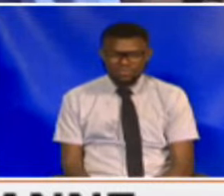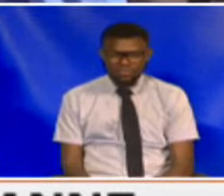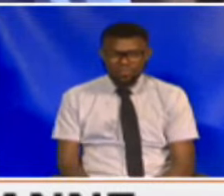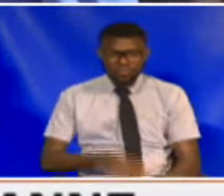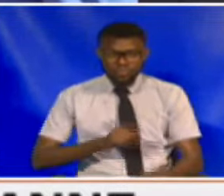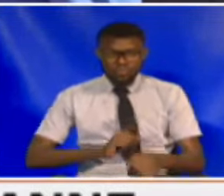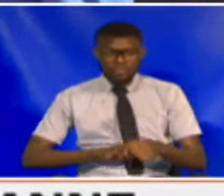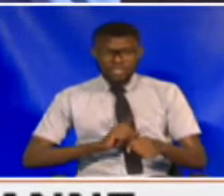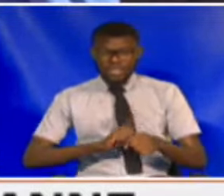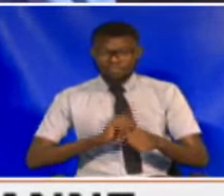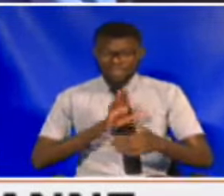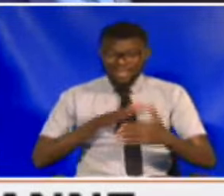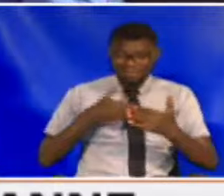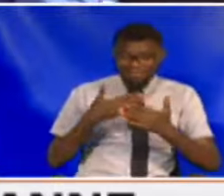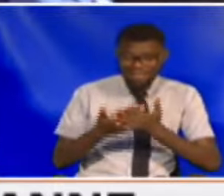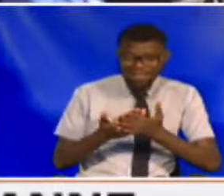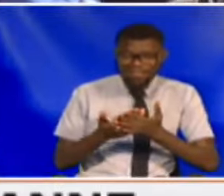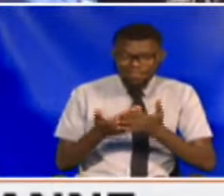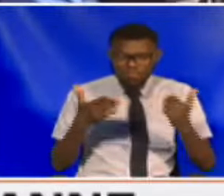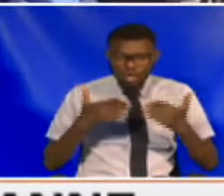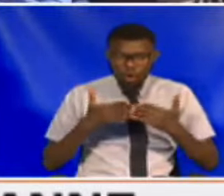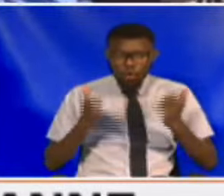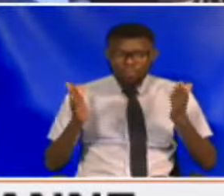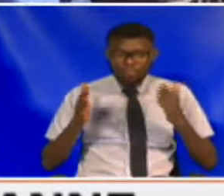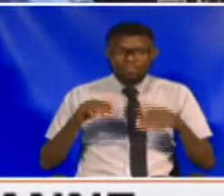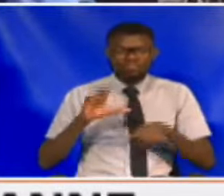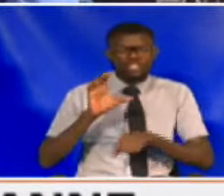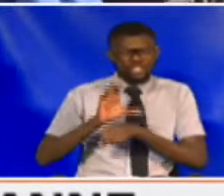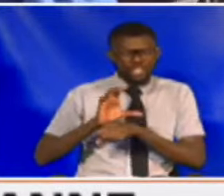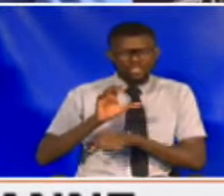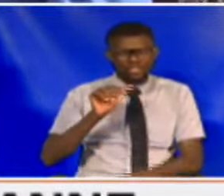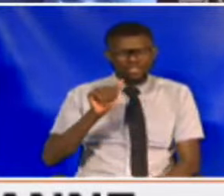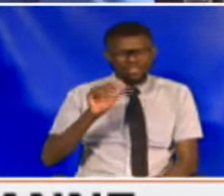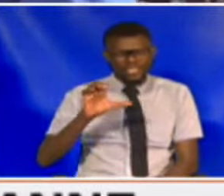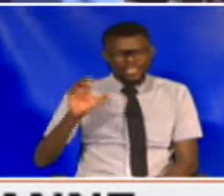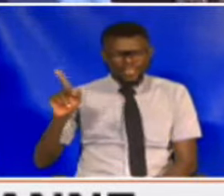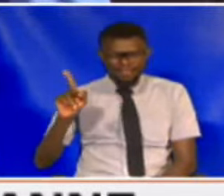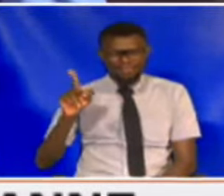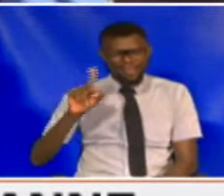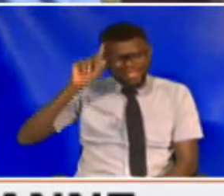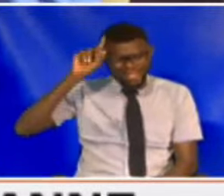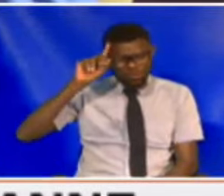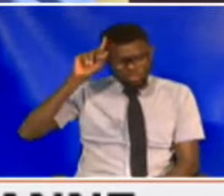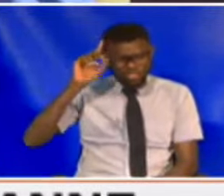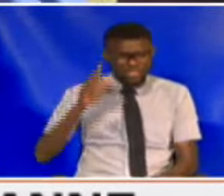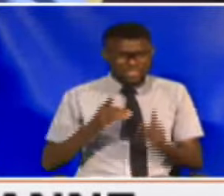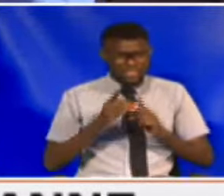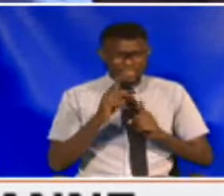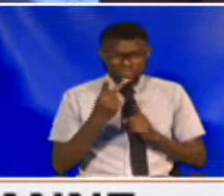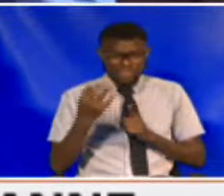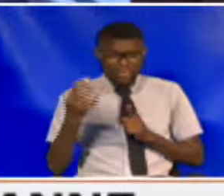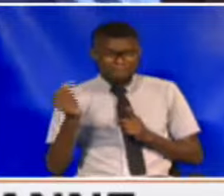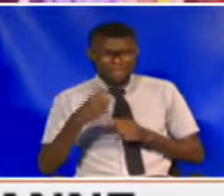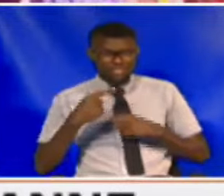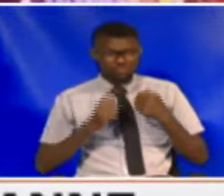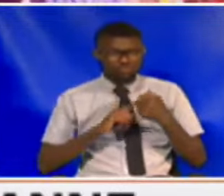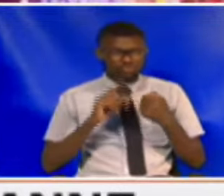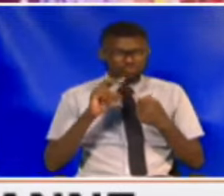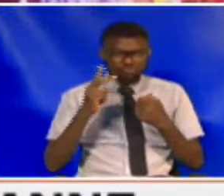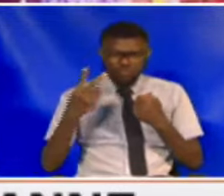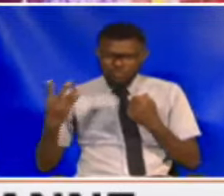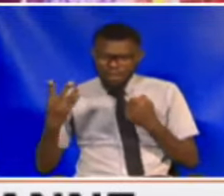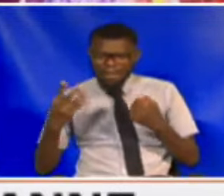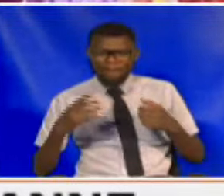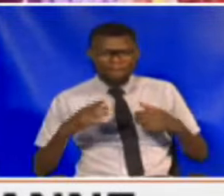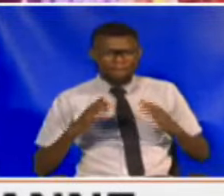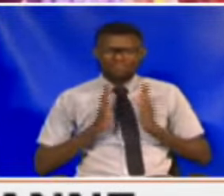Alipojitokeza hadharani kwa mara ya kwanza katika kanisa la ACK Nyahururu mnamo tarehe 23 mwezi Juni mwaka 2024, washirika